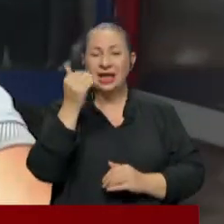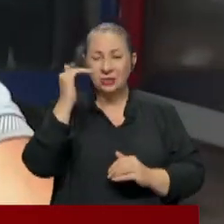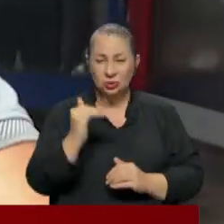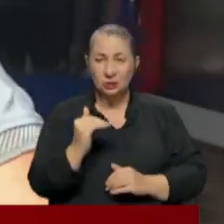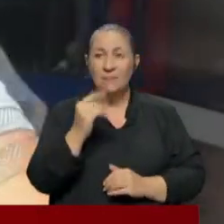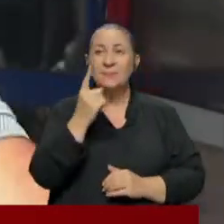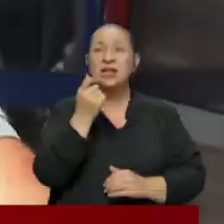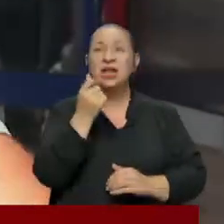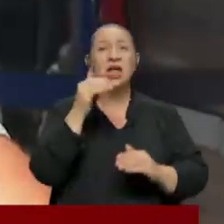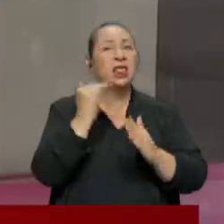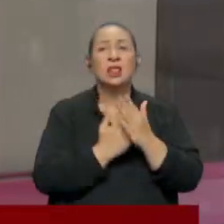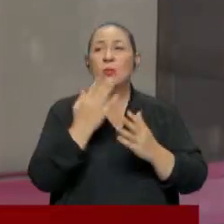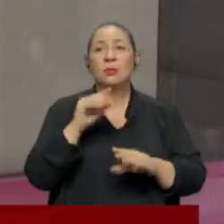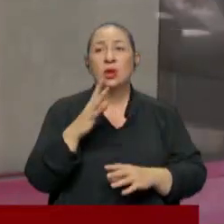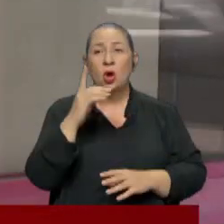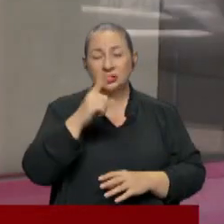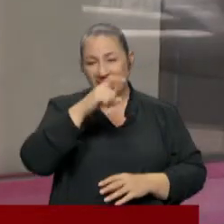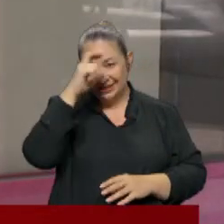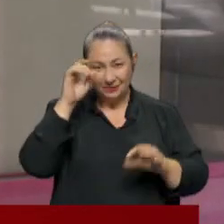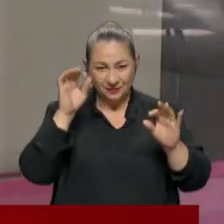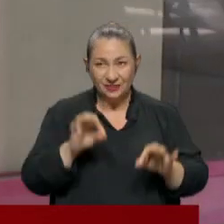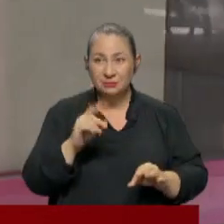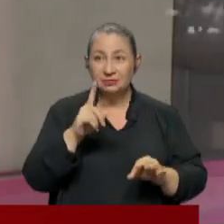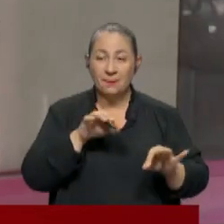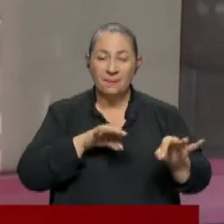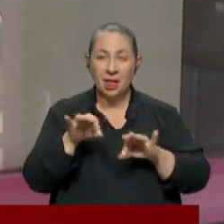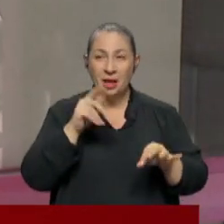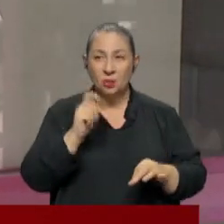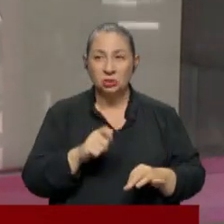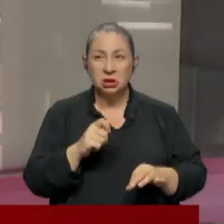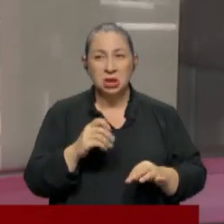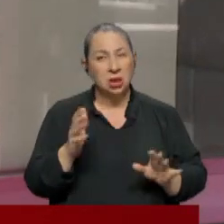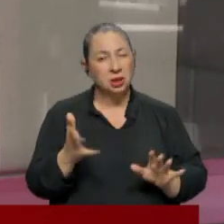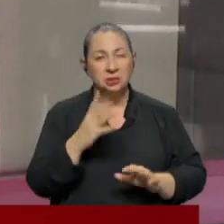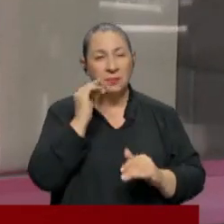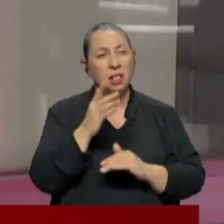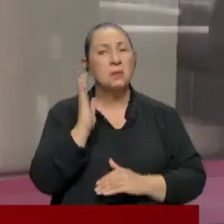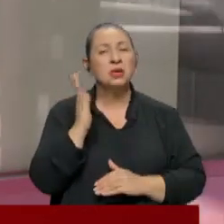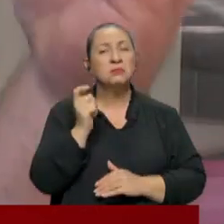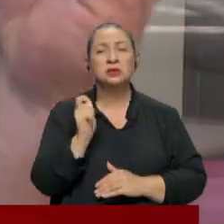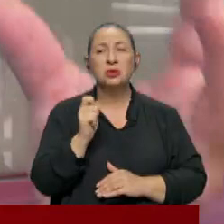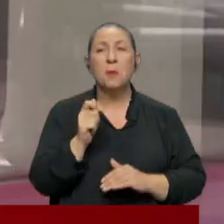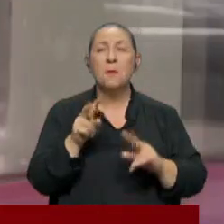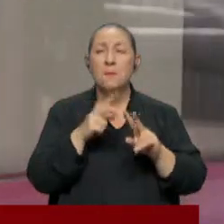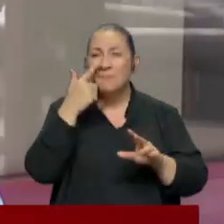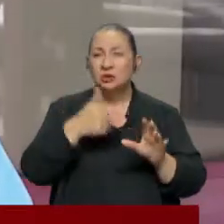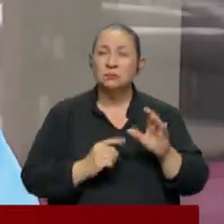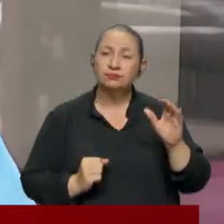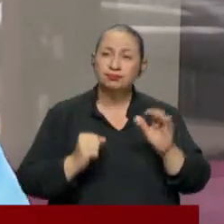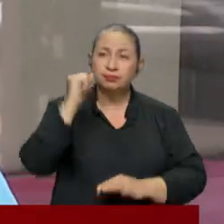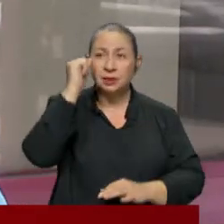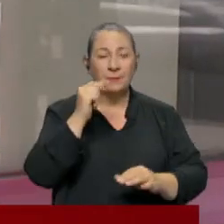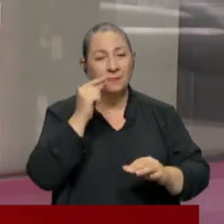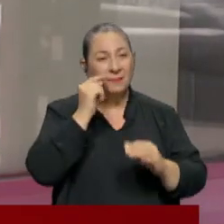indirmesi 1 lira bile indirimi olmadı. Önce yaza girerken bir strateji uyguluyoruz. Nasılsa bu millet gidecek, mazotu fırlatalım. Yazın